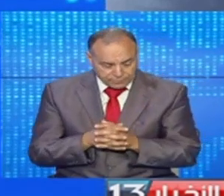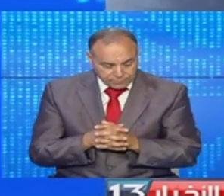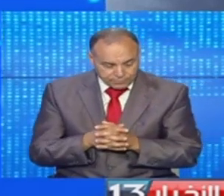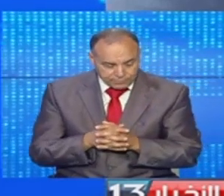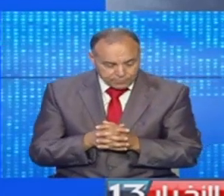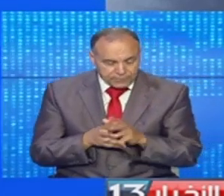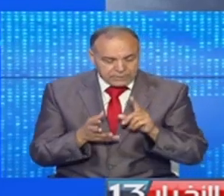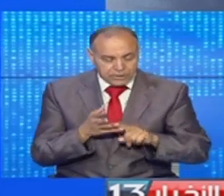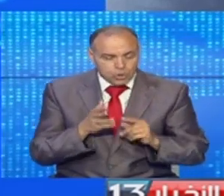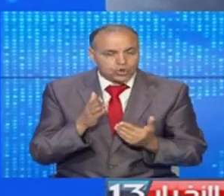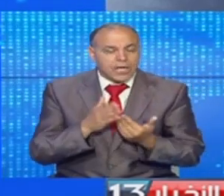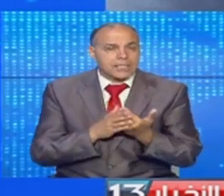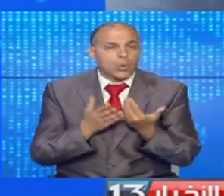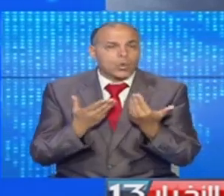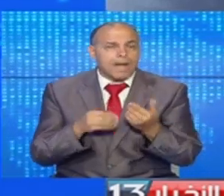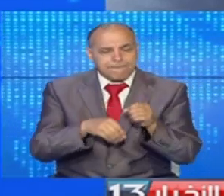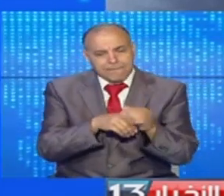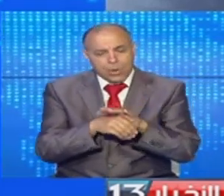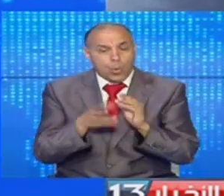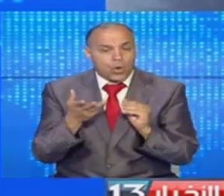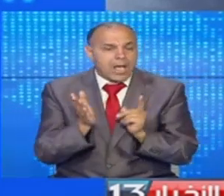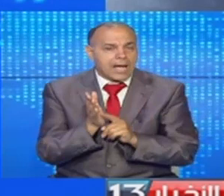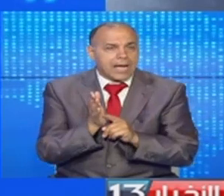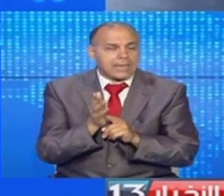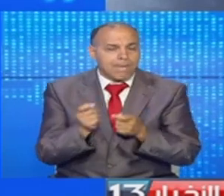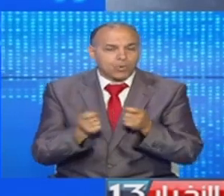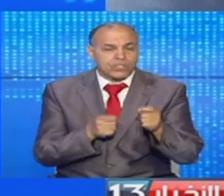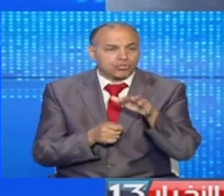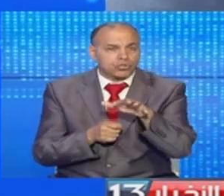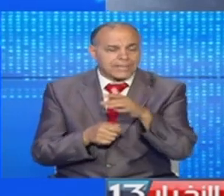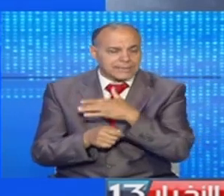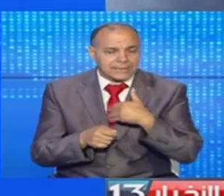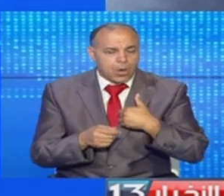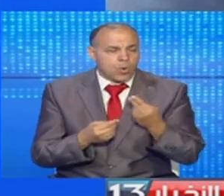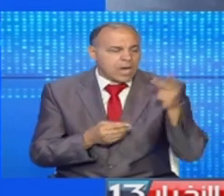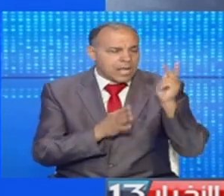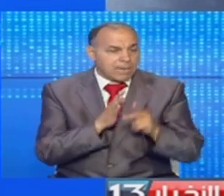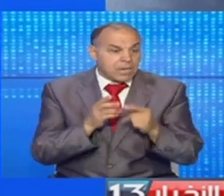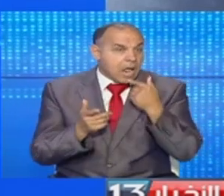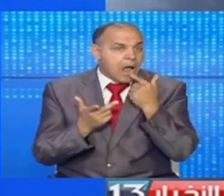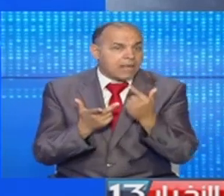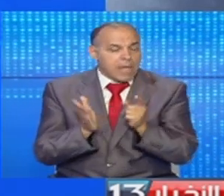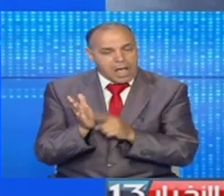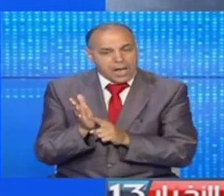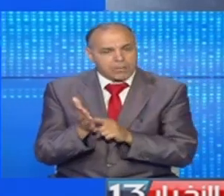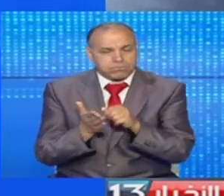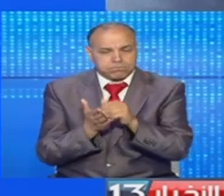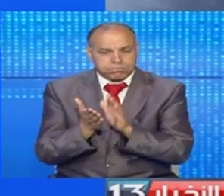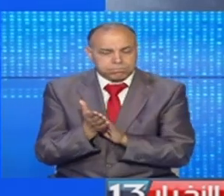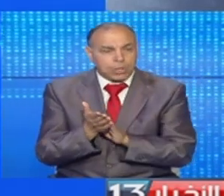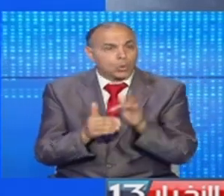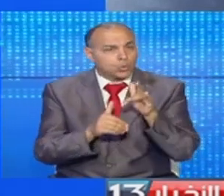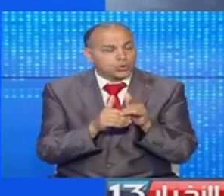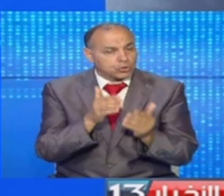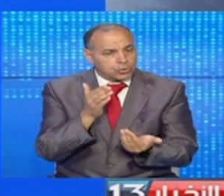وفي آخر تطورات الوضع الوبائي في تونس، أكد المدير الجهوي للصحة بقبلي اليوم أكد تسجيل حالة